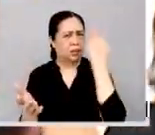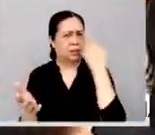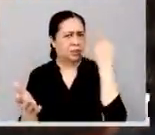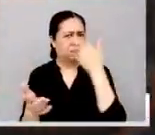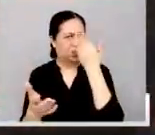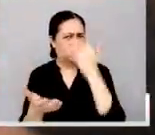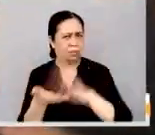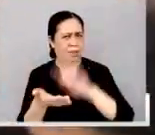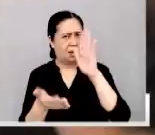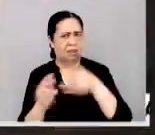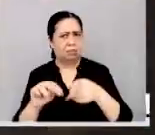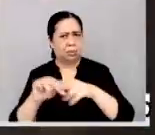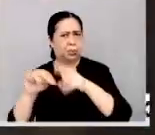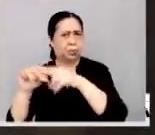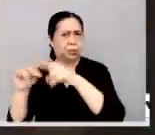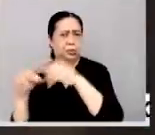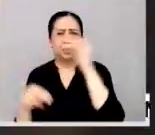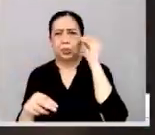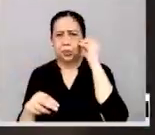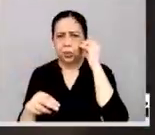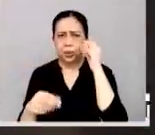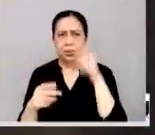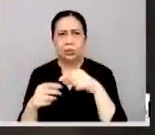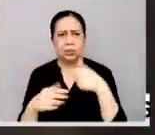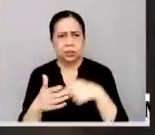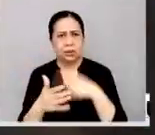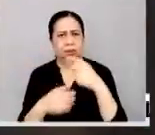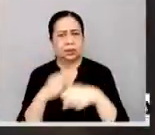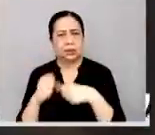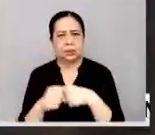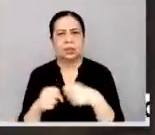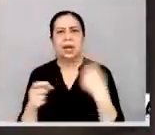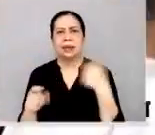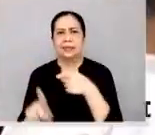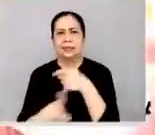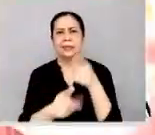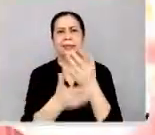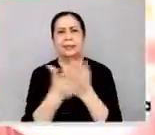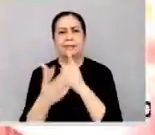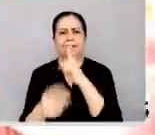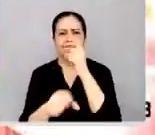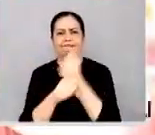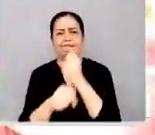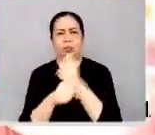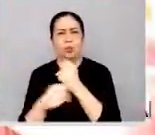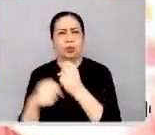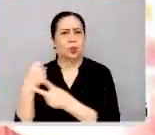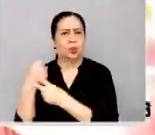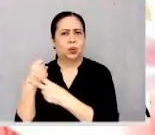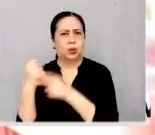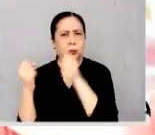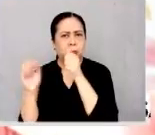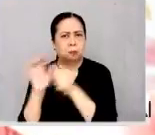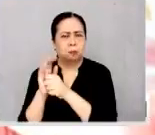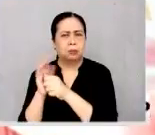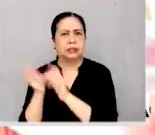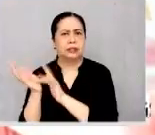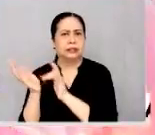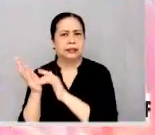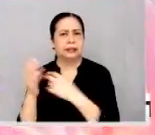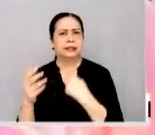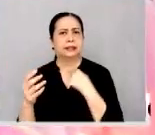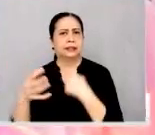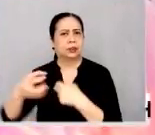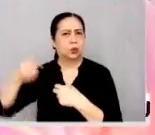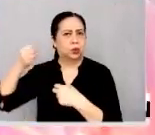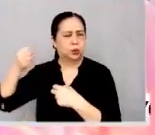matinding pagsipa ng presyo ng sibuyas pagpasok ng taon. Meron lang anya talagang mga hoarder o nananamantala na iniipit ang supply